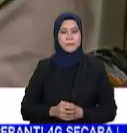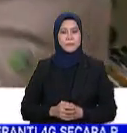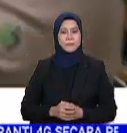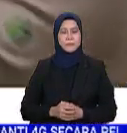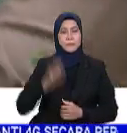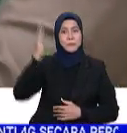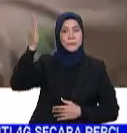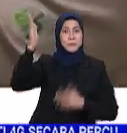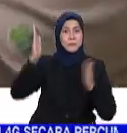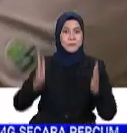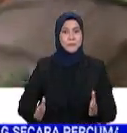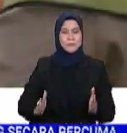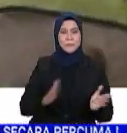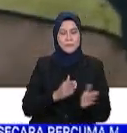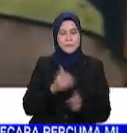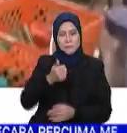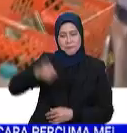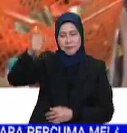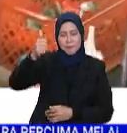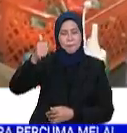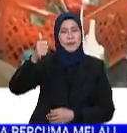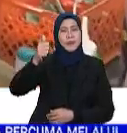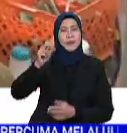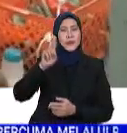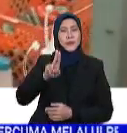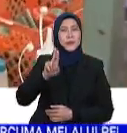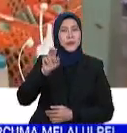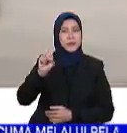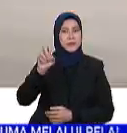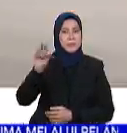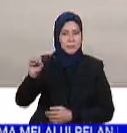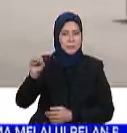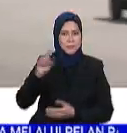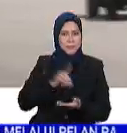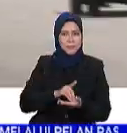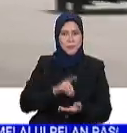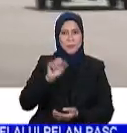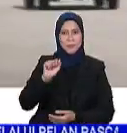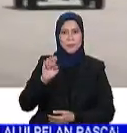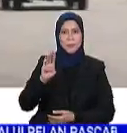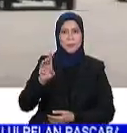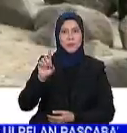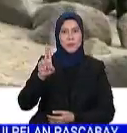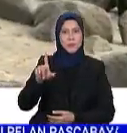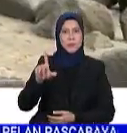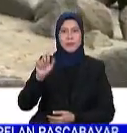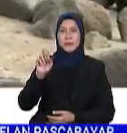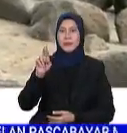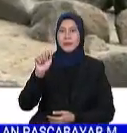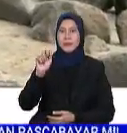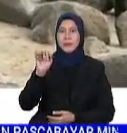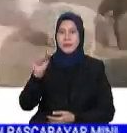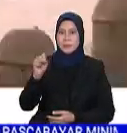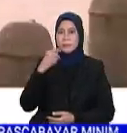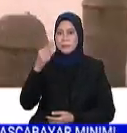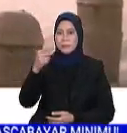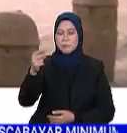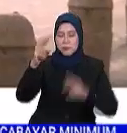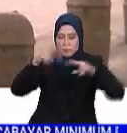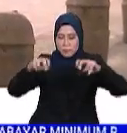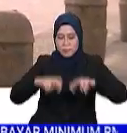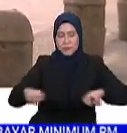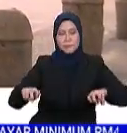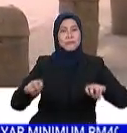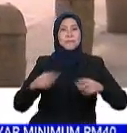Menurut pensyarah kanan ekonomi Universiti Sains Malaysia USM, Dr. Abdul Raiz Abdul Latif, kajian menunjukkan apabila